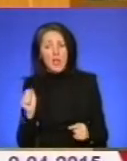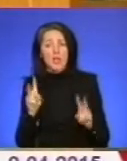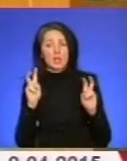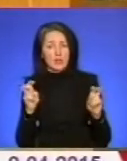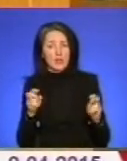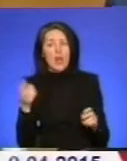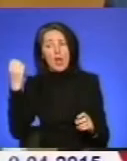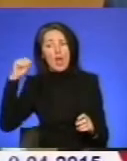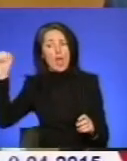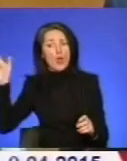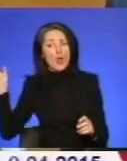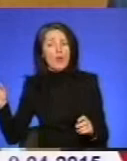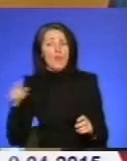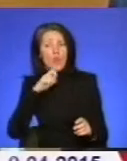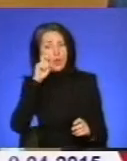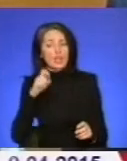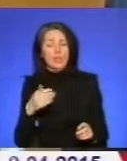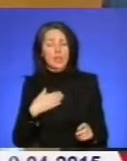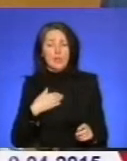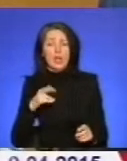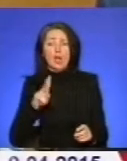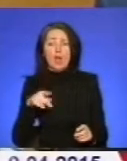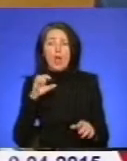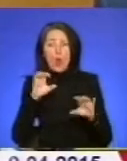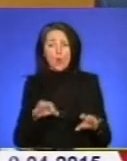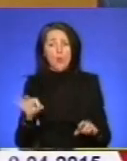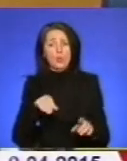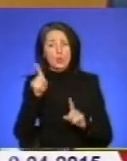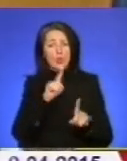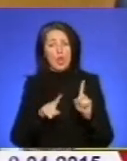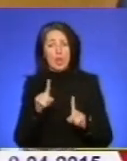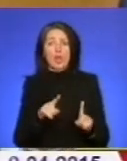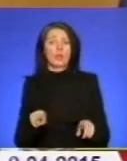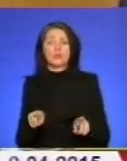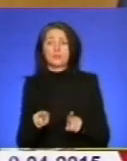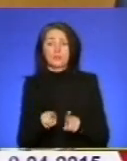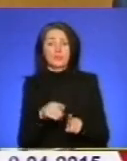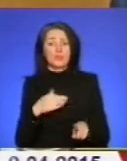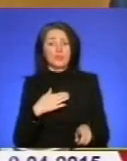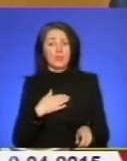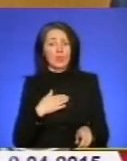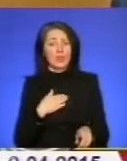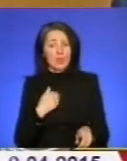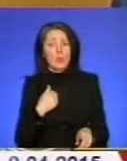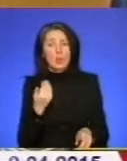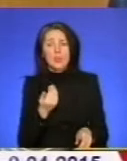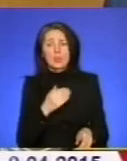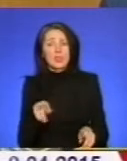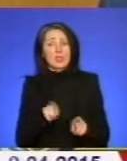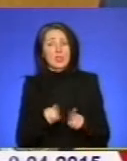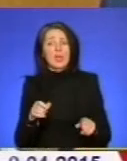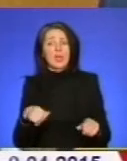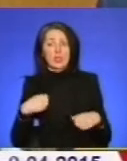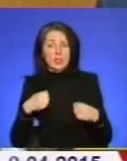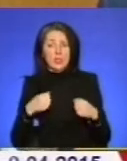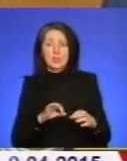обласної ради. Я як голова обласної ради і депутатські корпи обласної ради, як би нас там не старалися, вибачте, залякувати, тоді